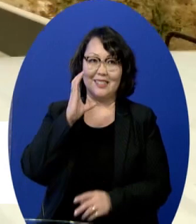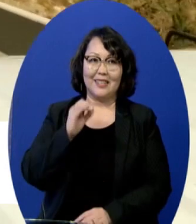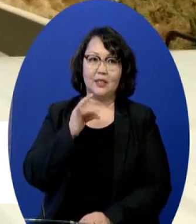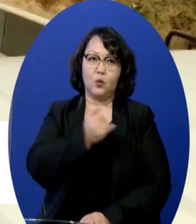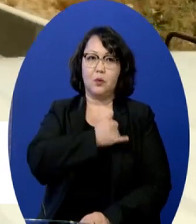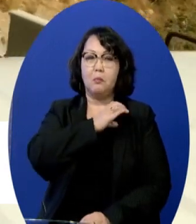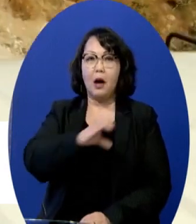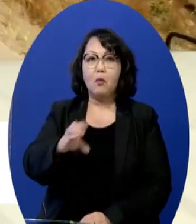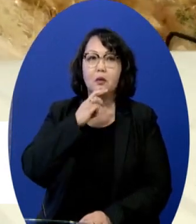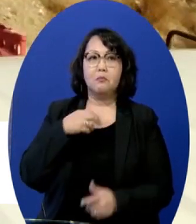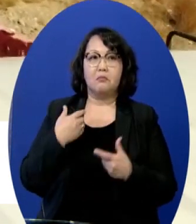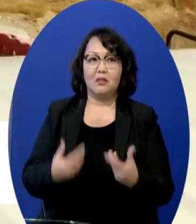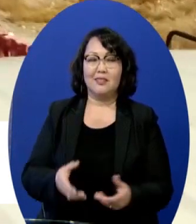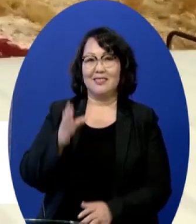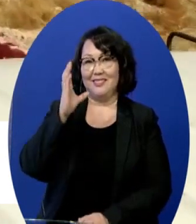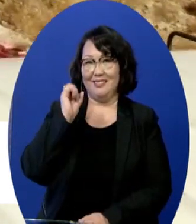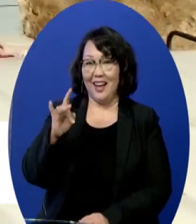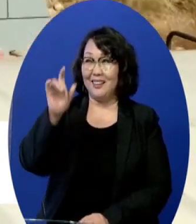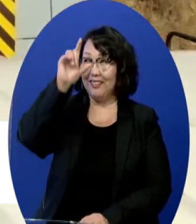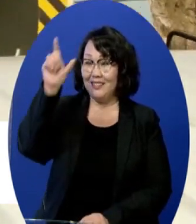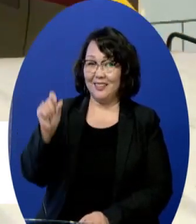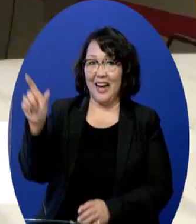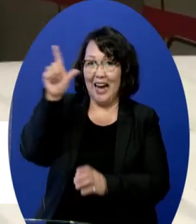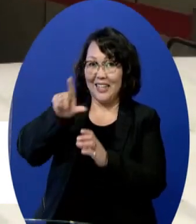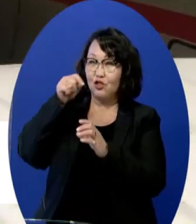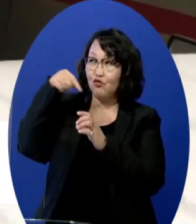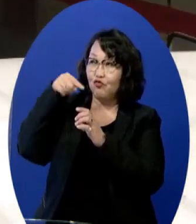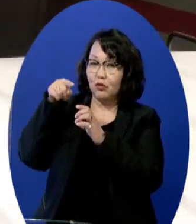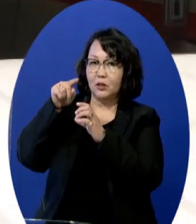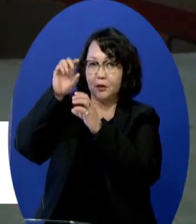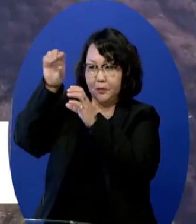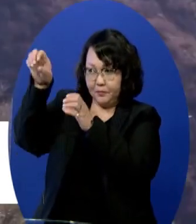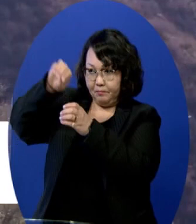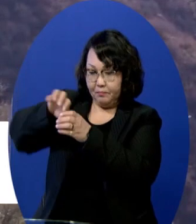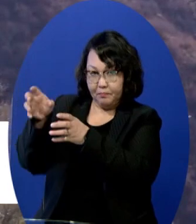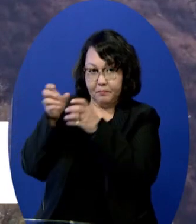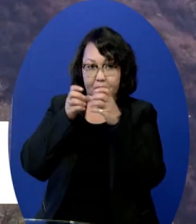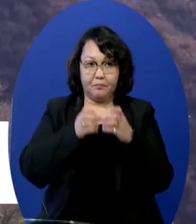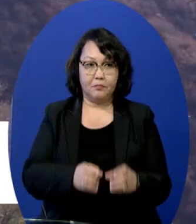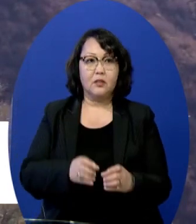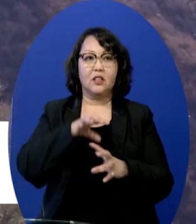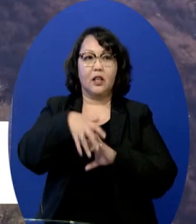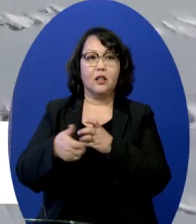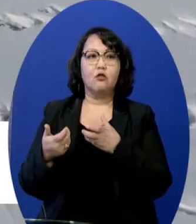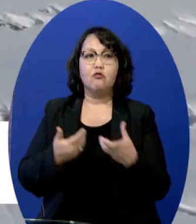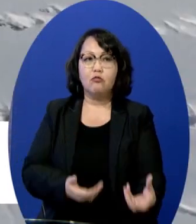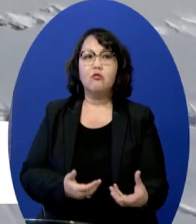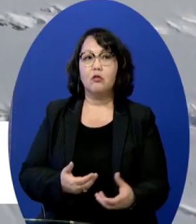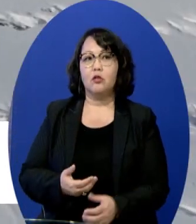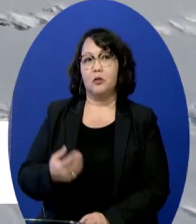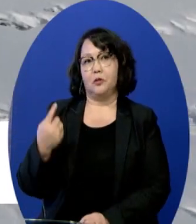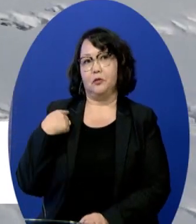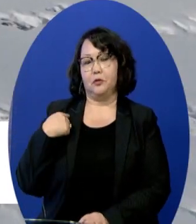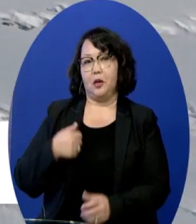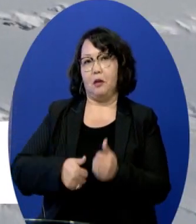үндэсний сансрын удирдах газраас мэдээлсэн. За сарны хөрсний дээжийг их дэлхийд авчрах Чанья Тав төхөөрөмж өнгөрсөн юм гарагт дэлхийн